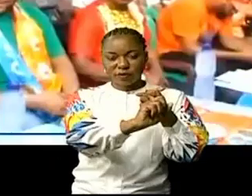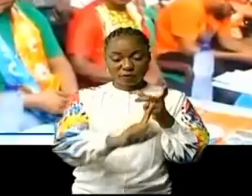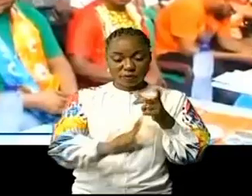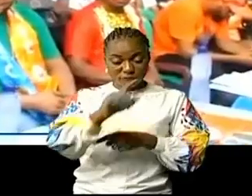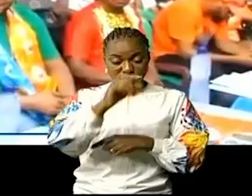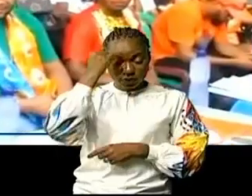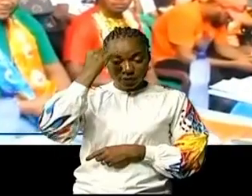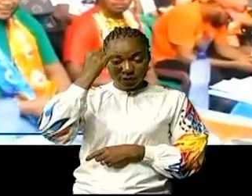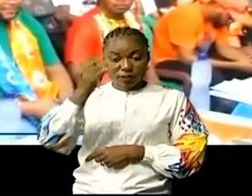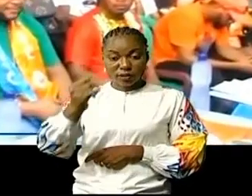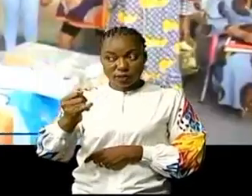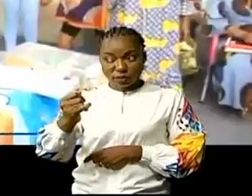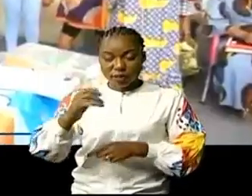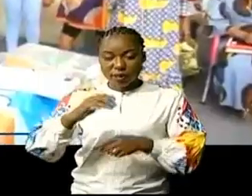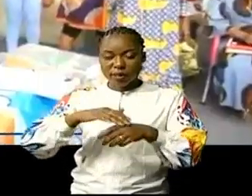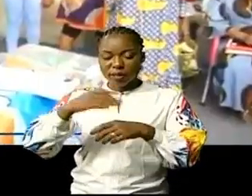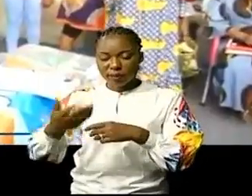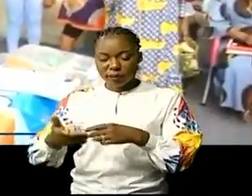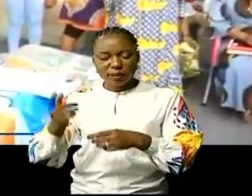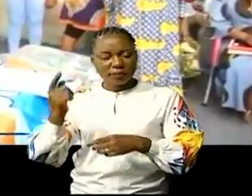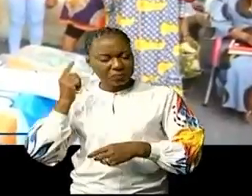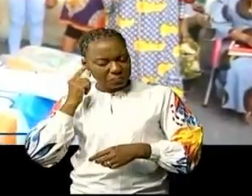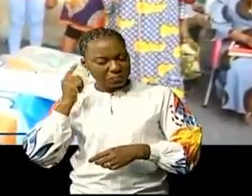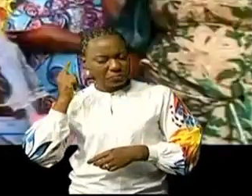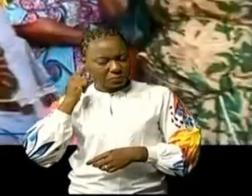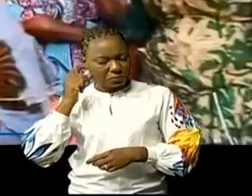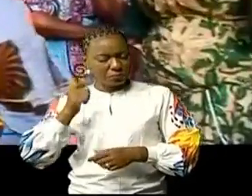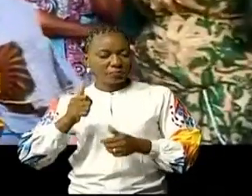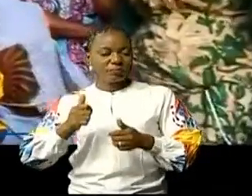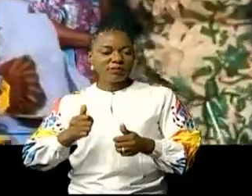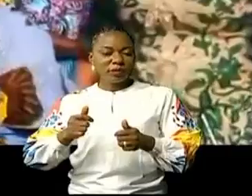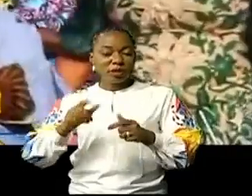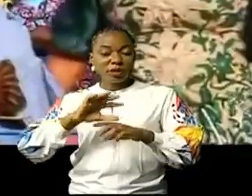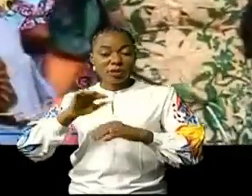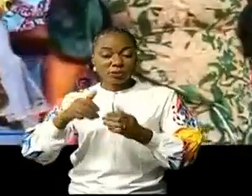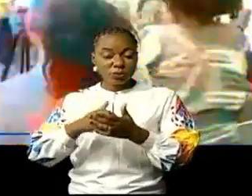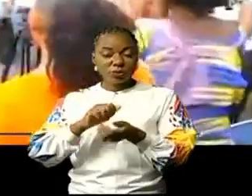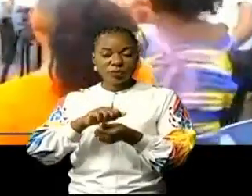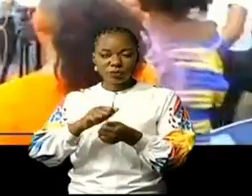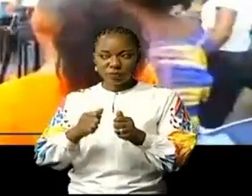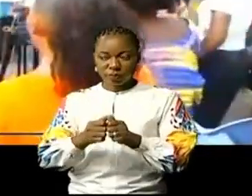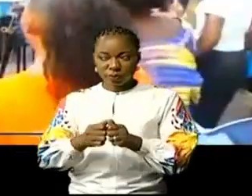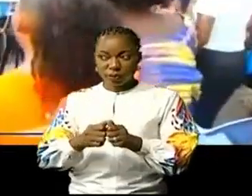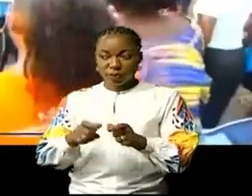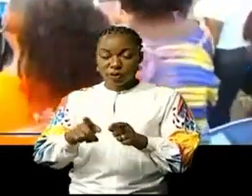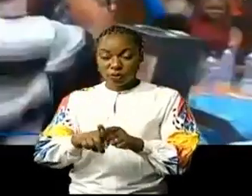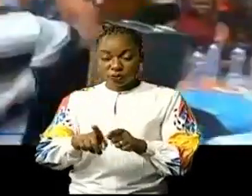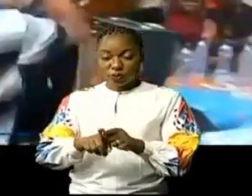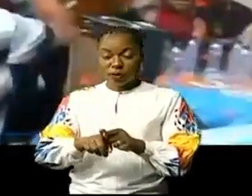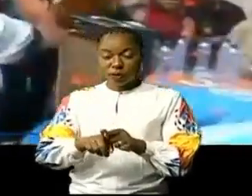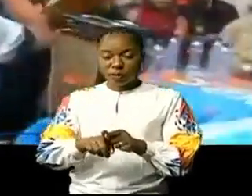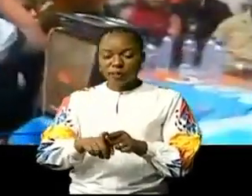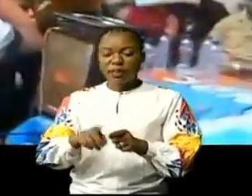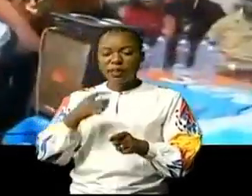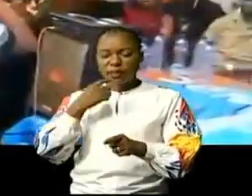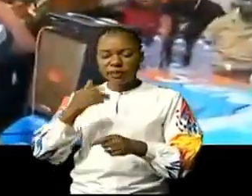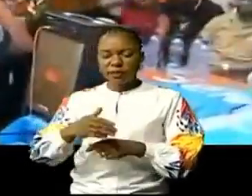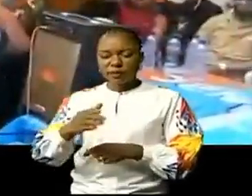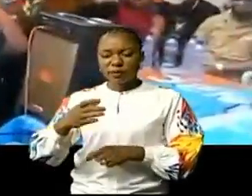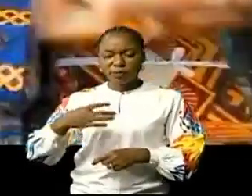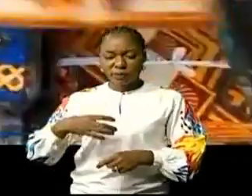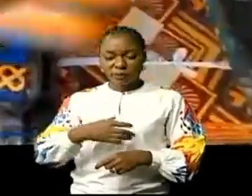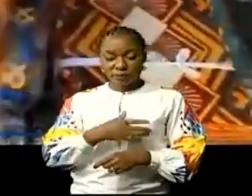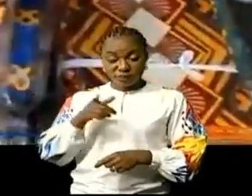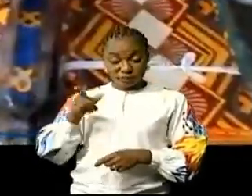idéologie. Ce dernier a prêté une oreille attentive à tous ces problèmes. Comme fils, devant leur mère, Jigal